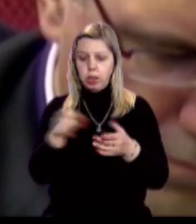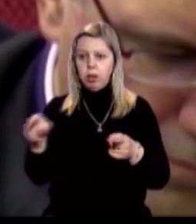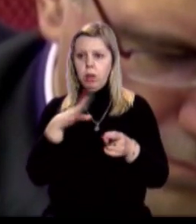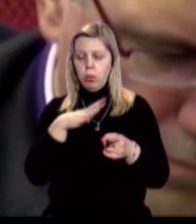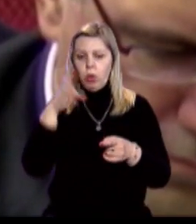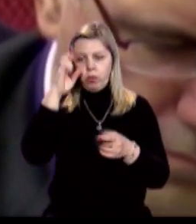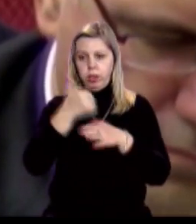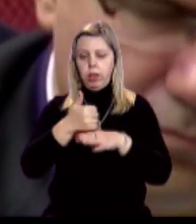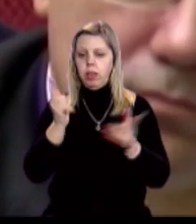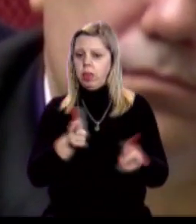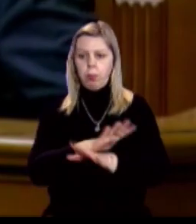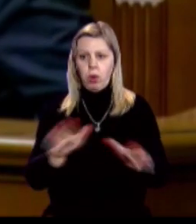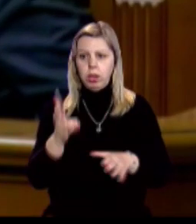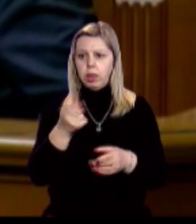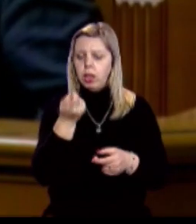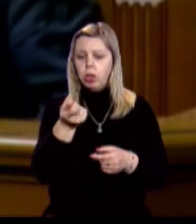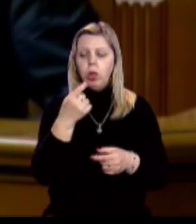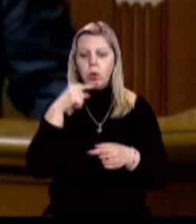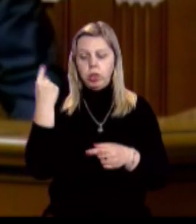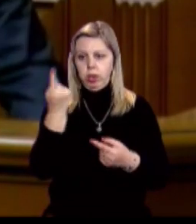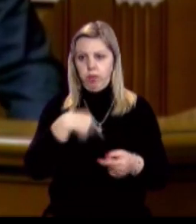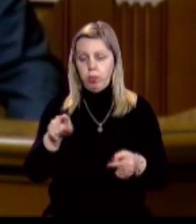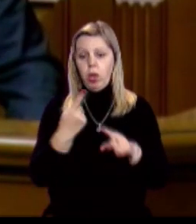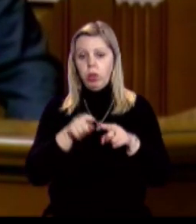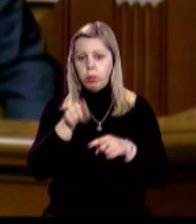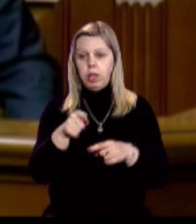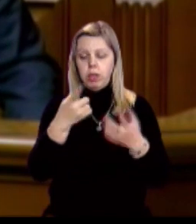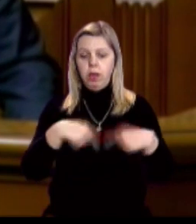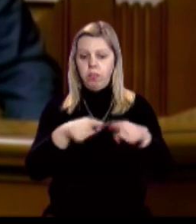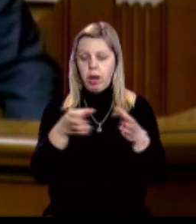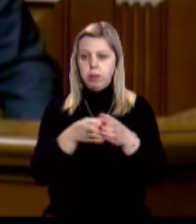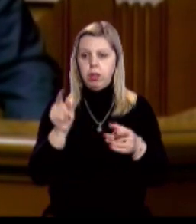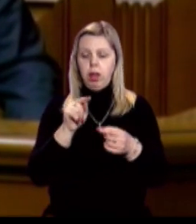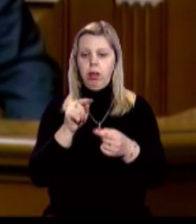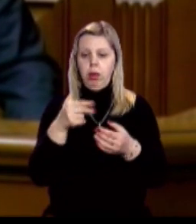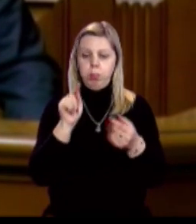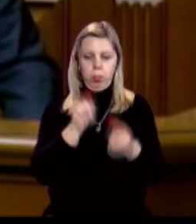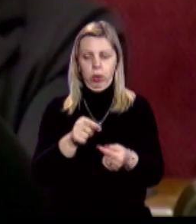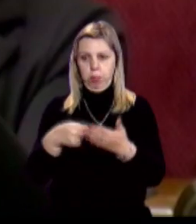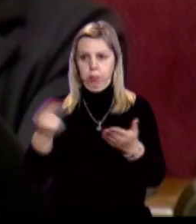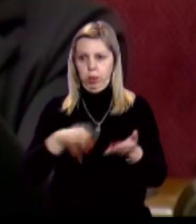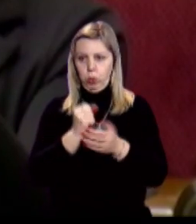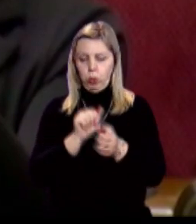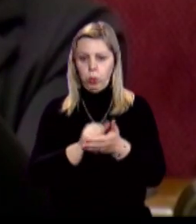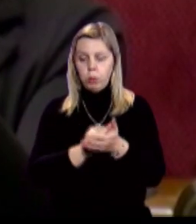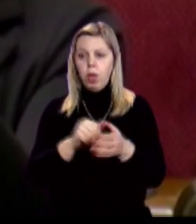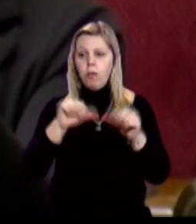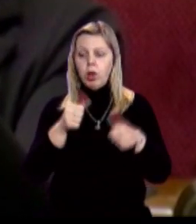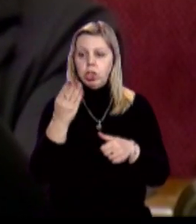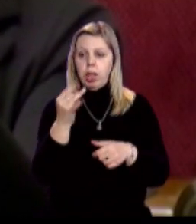голови держави не погоджувався на жодні російські вимоги. Тому їхня фракція виступає проти підписання документа. Формула